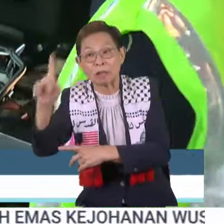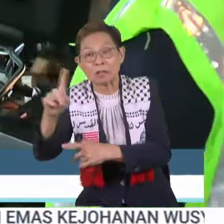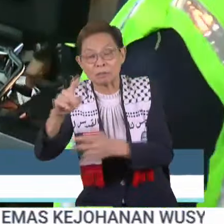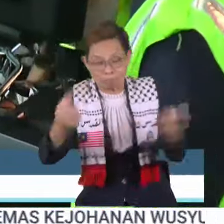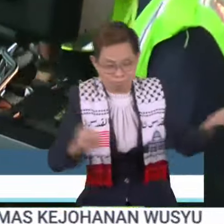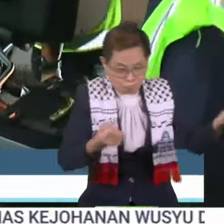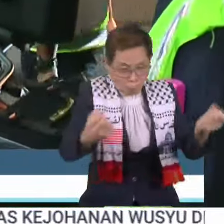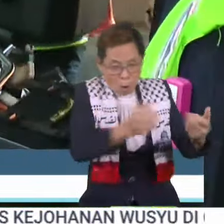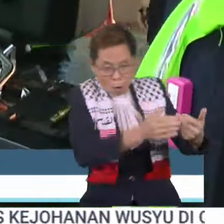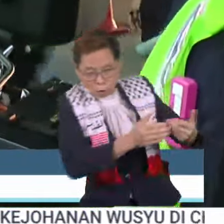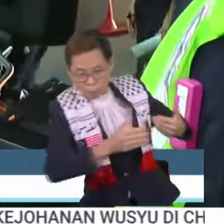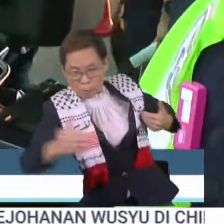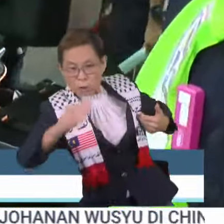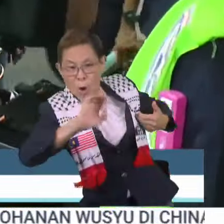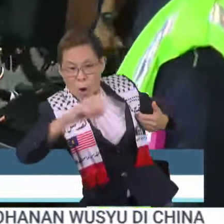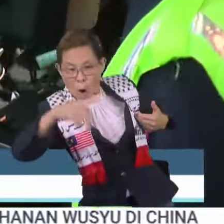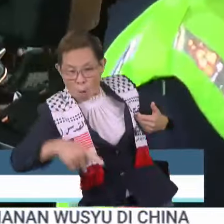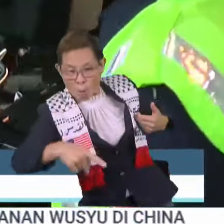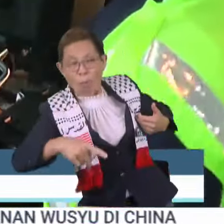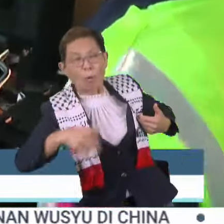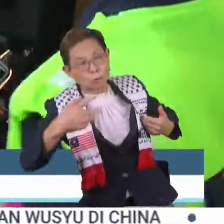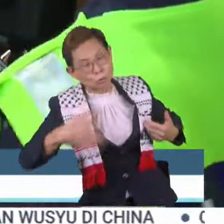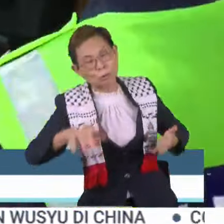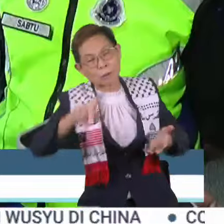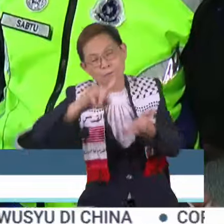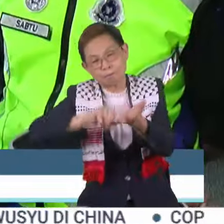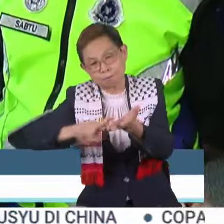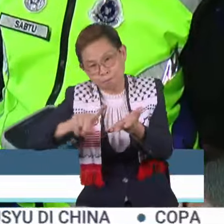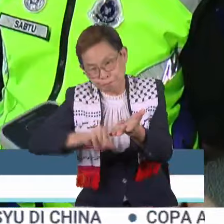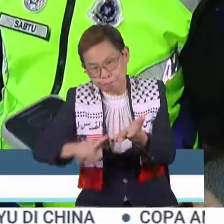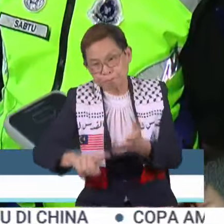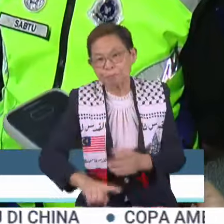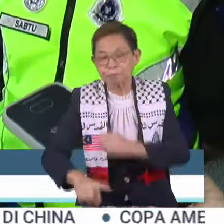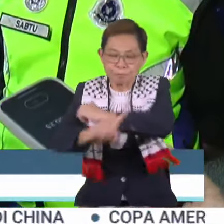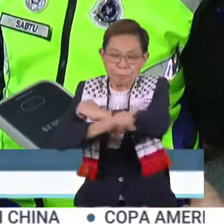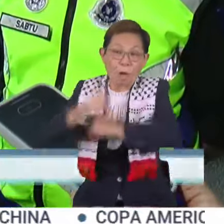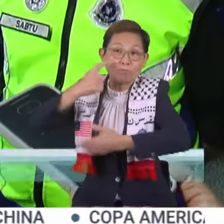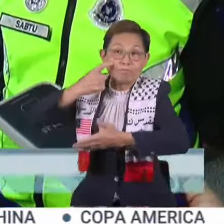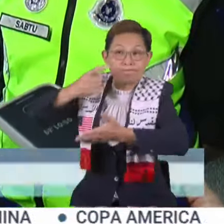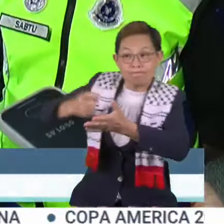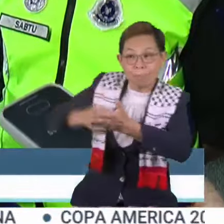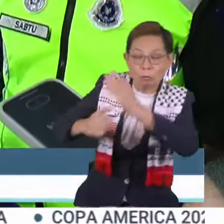57,491 kenderaan sepanjang operasi itu. Notis saman ialah